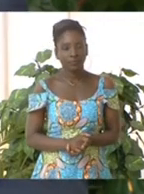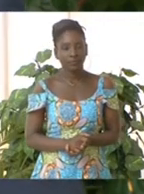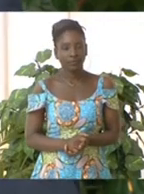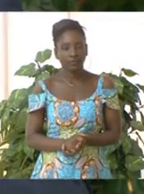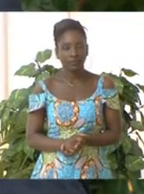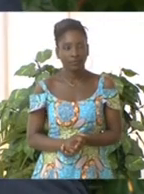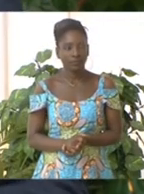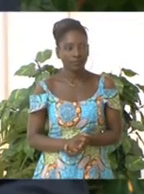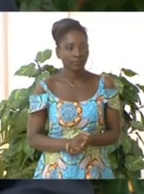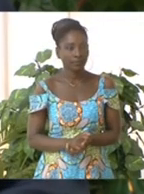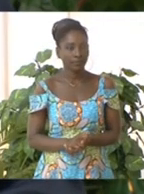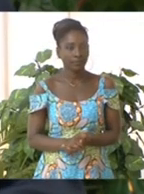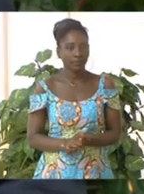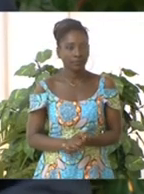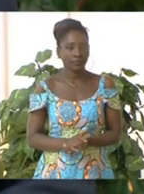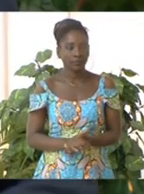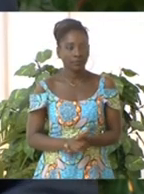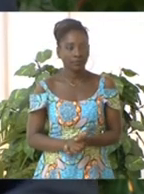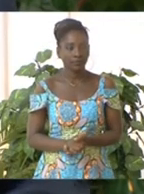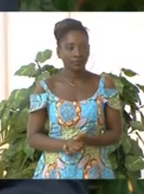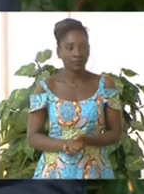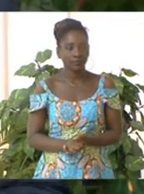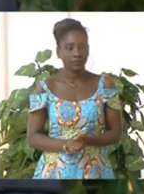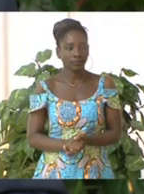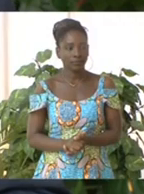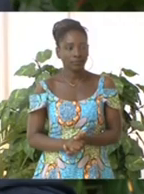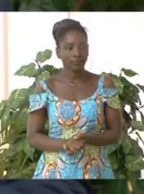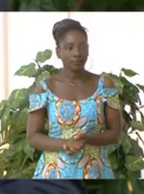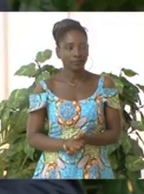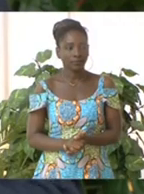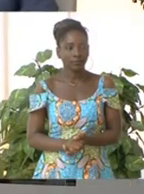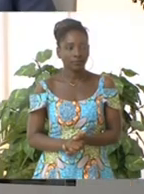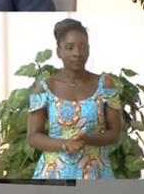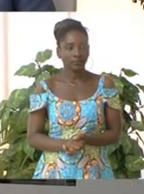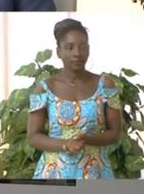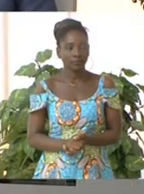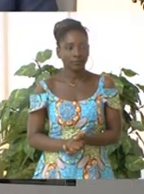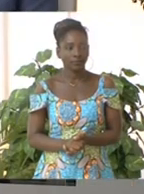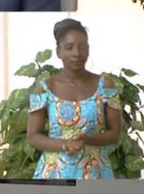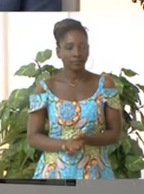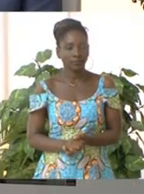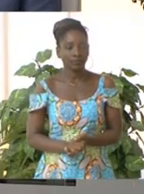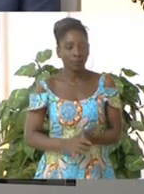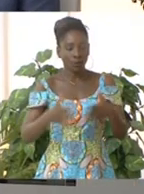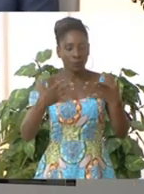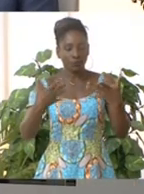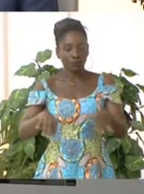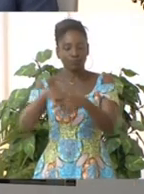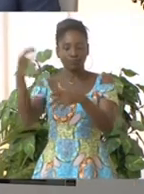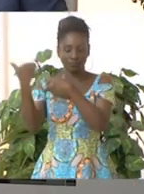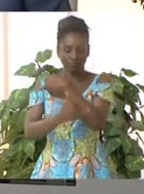Non, nous venons en Côte d'Ivoire. Alors, oui, nous venons en Côte d'Ivoire pour les départements. Voilà. On commence par